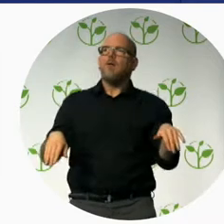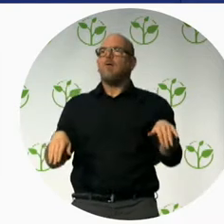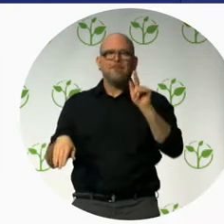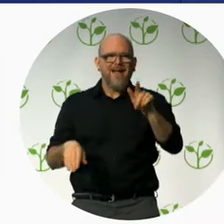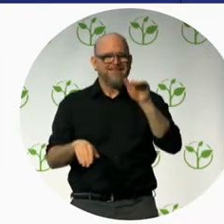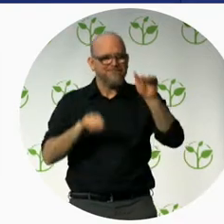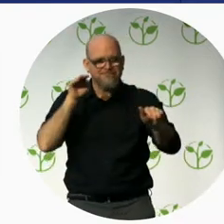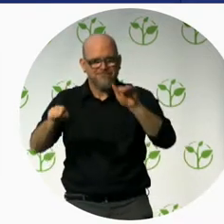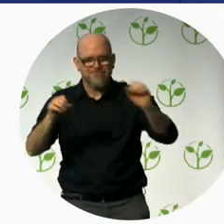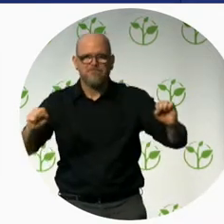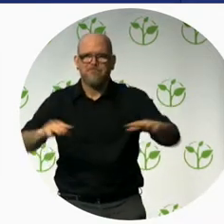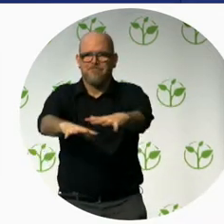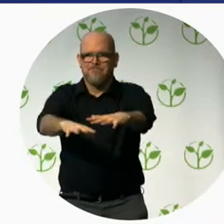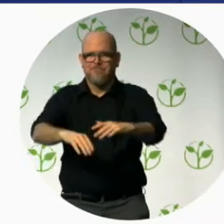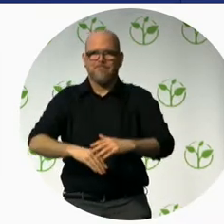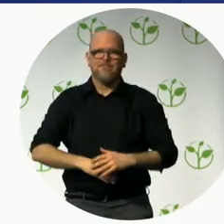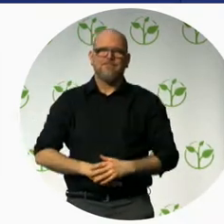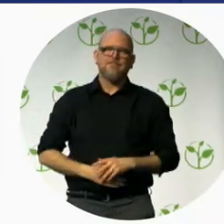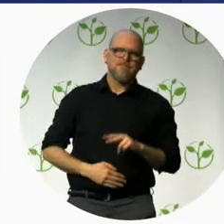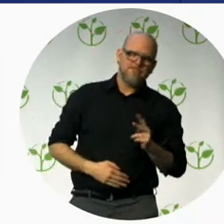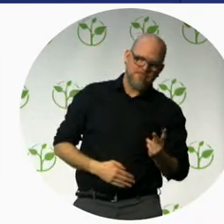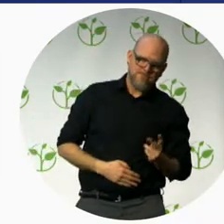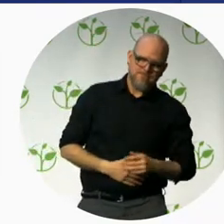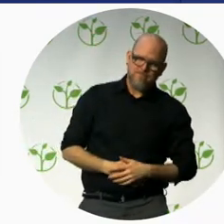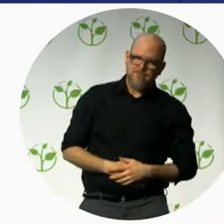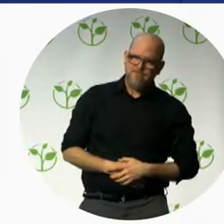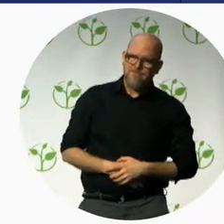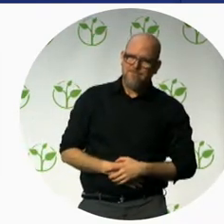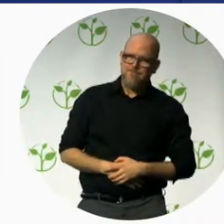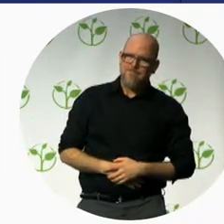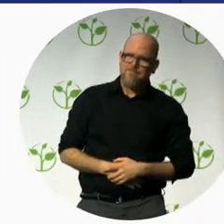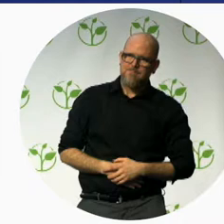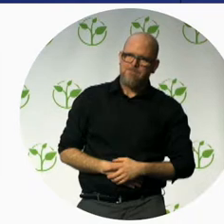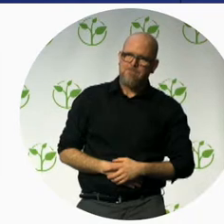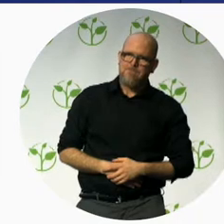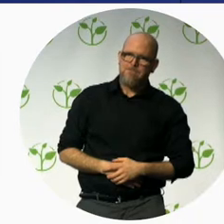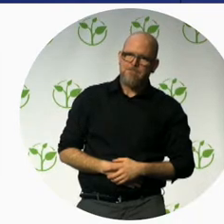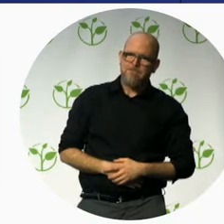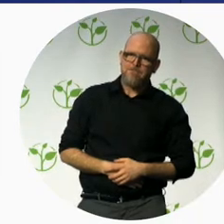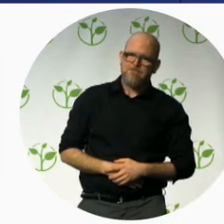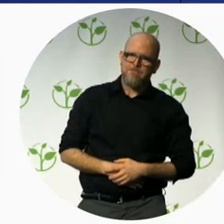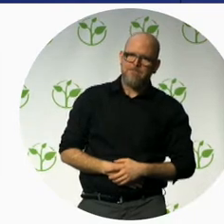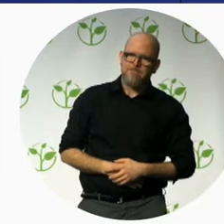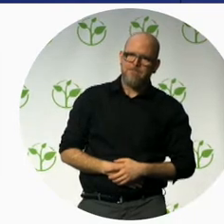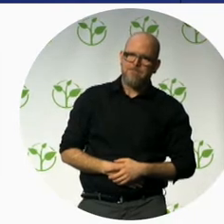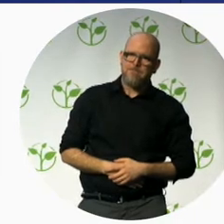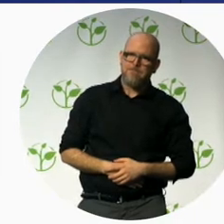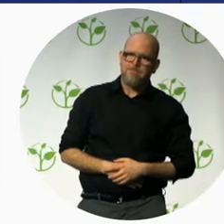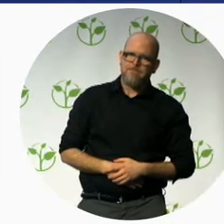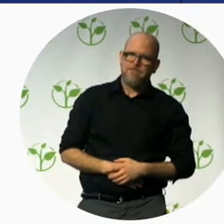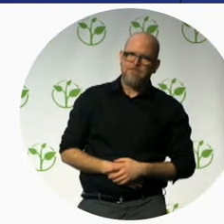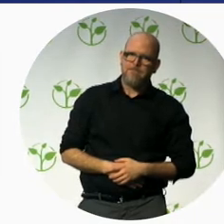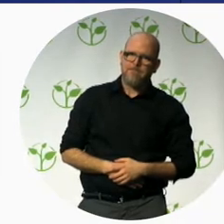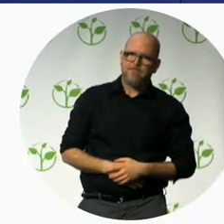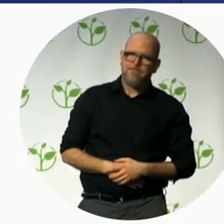zatrudnienia, kształcenia, korzystania z dóbr kultury. Naturalną konsekwencją jest tworzenie środowiska